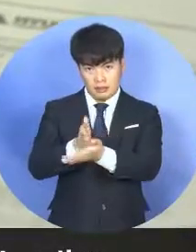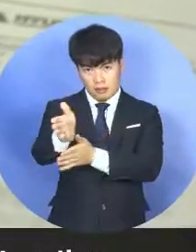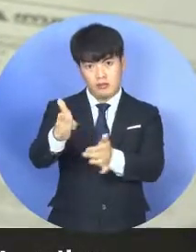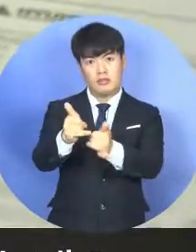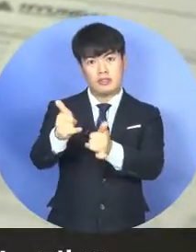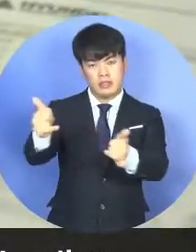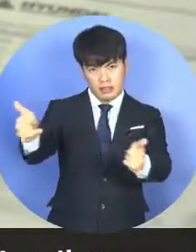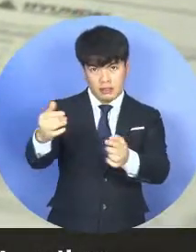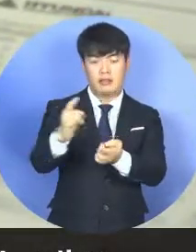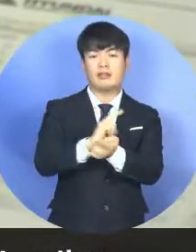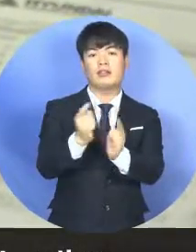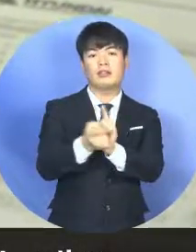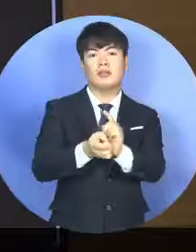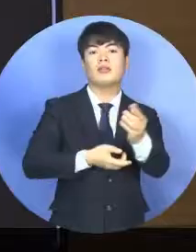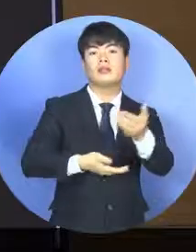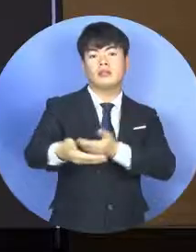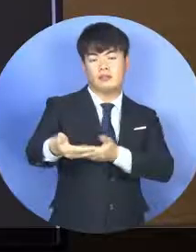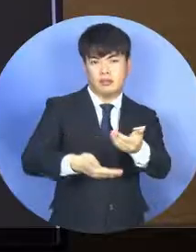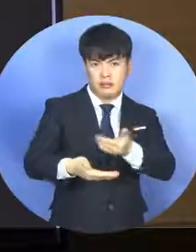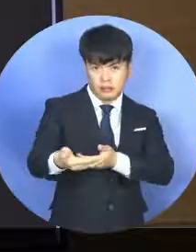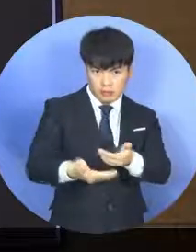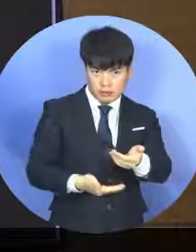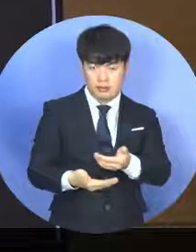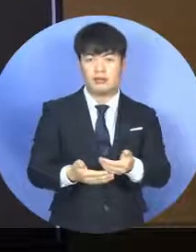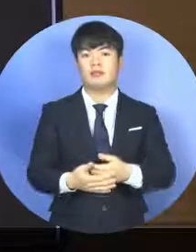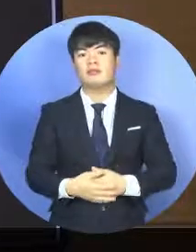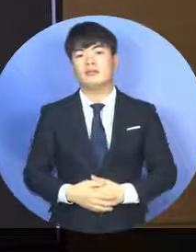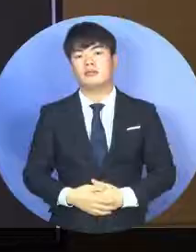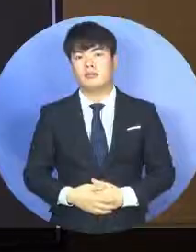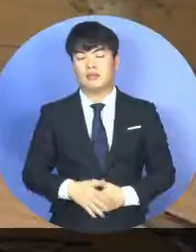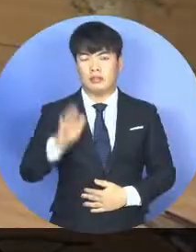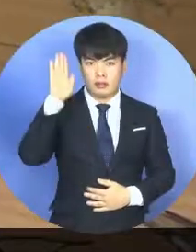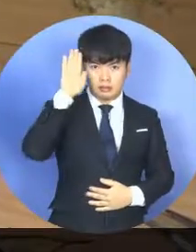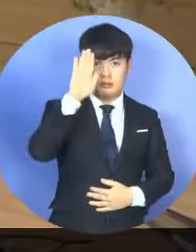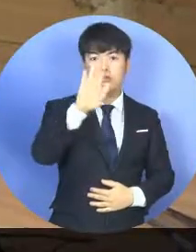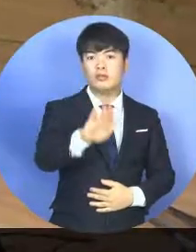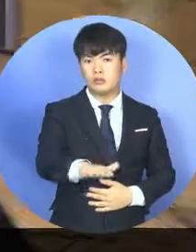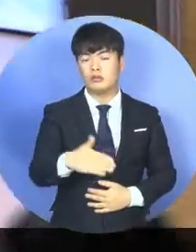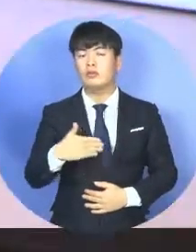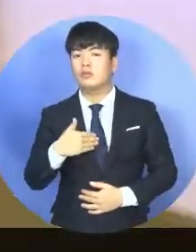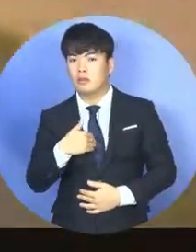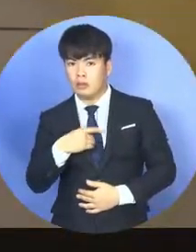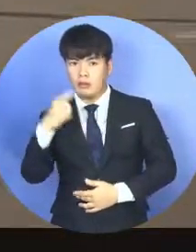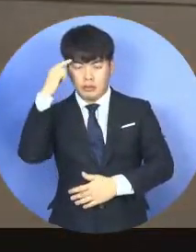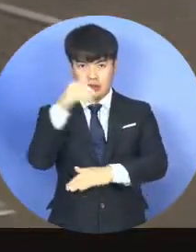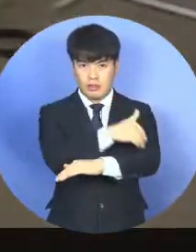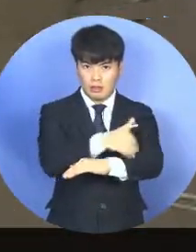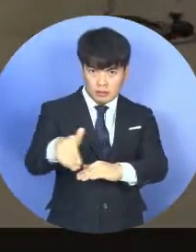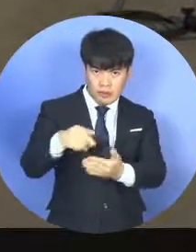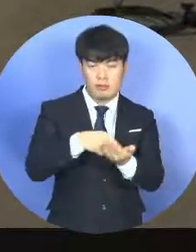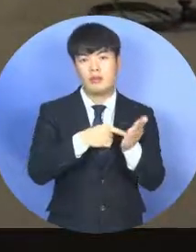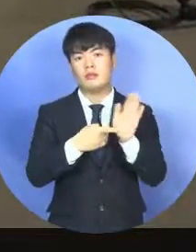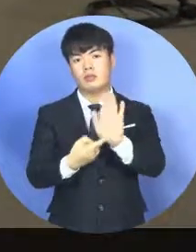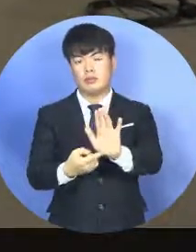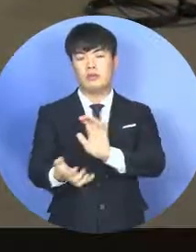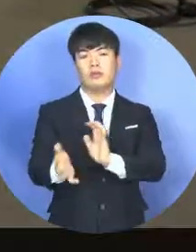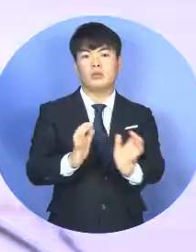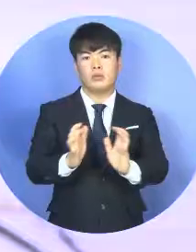전략을 수립하기 위해 마련됐는데요. 주요 시정 설명과 중점 현안사항 주제 발표, 토론 등 순으로